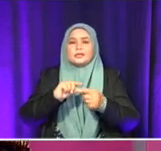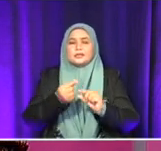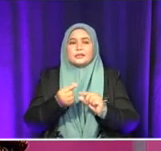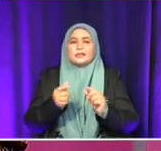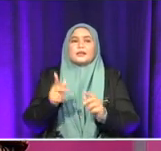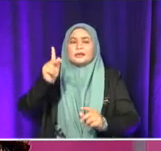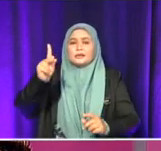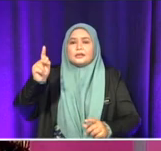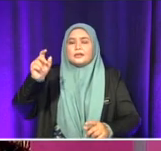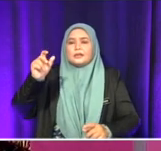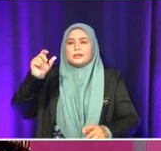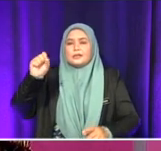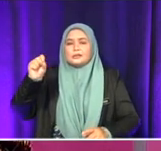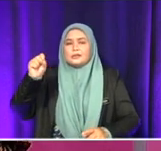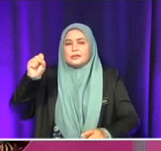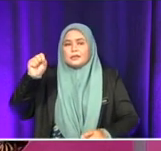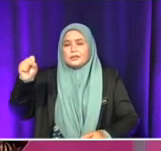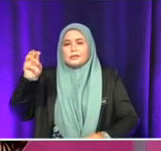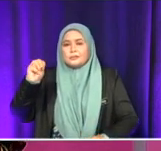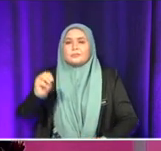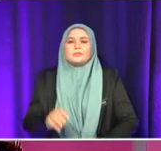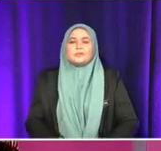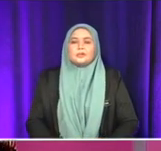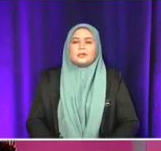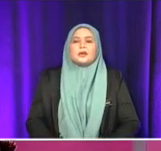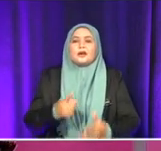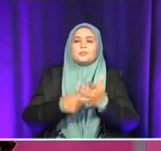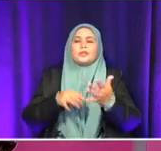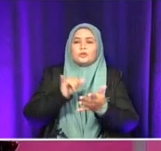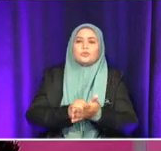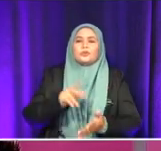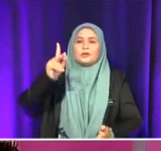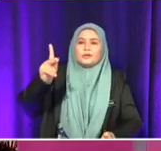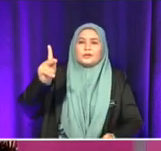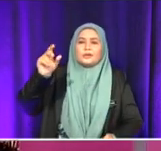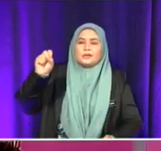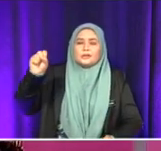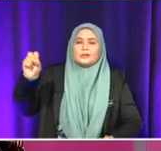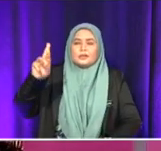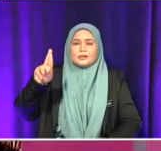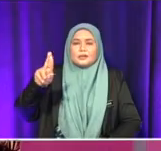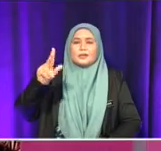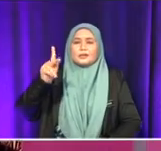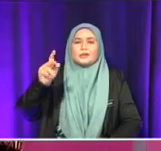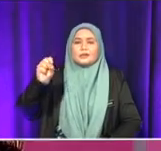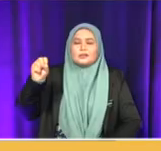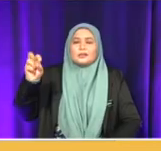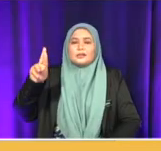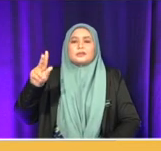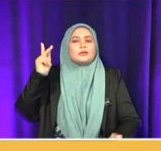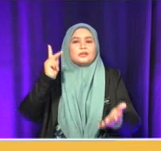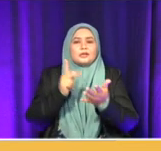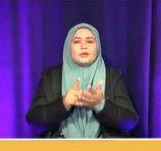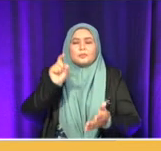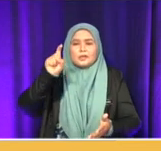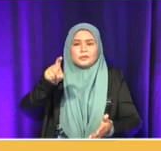kssa dan juga KSM oke apa itu kssa oke GSS an ini diperkenalkan bagi